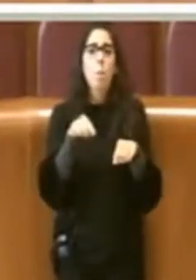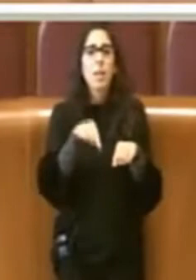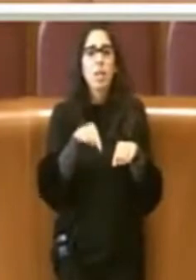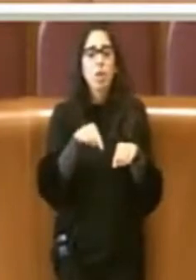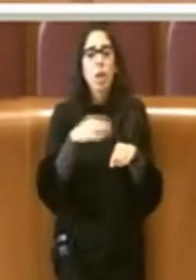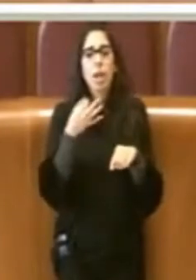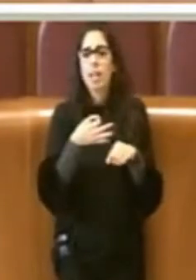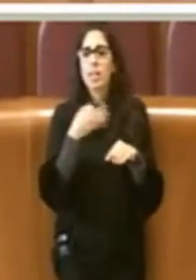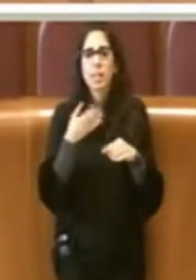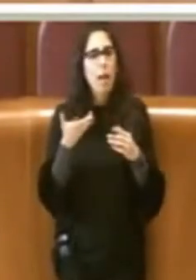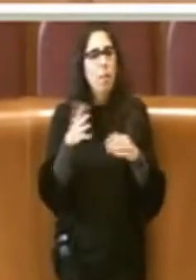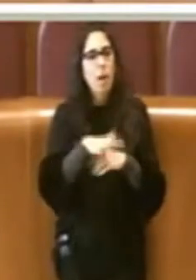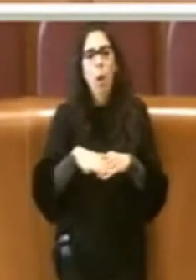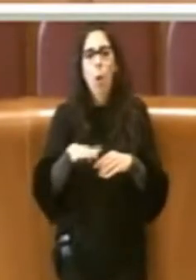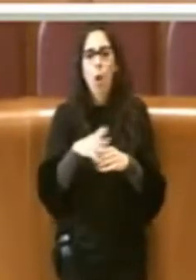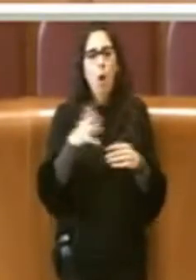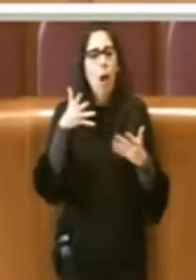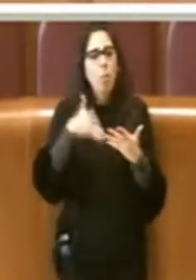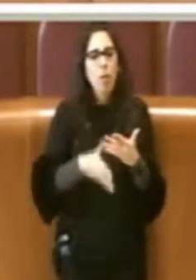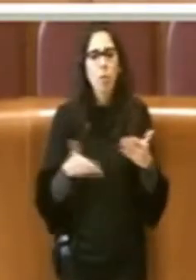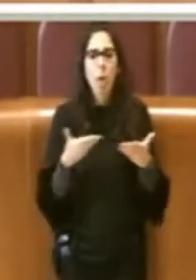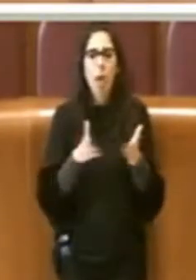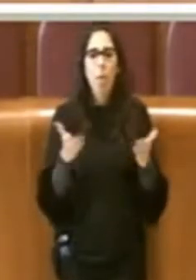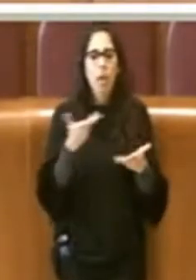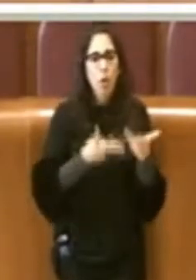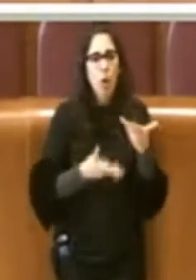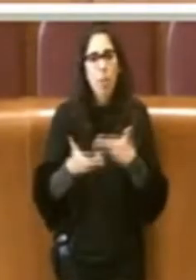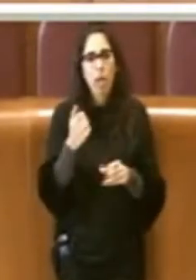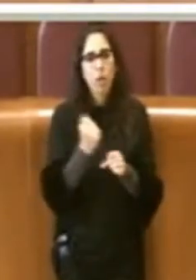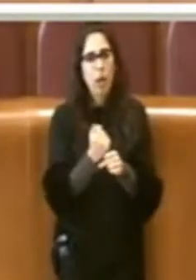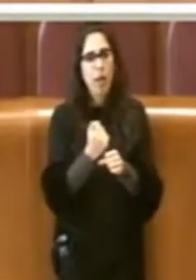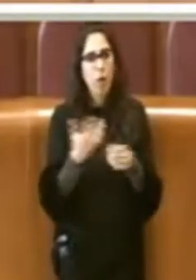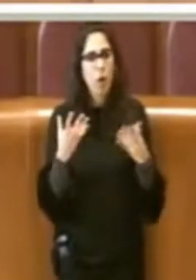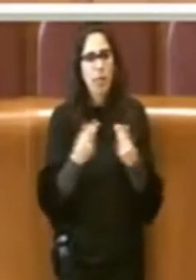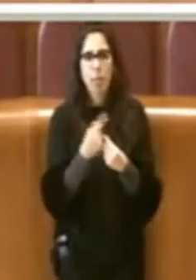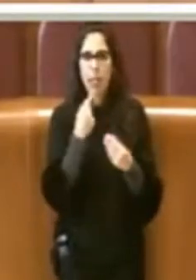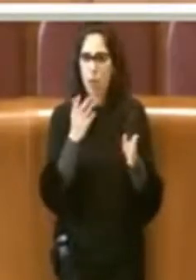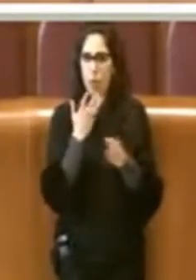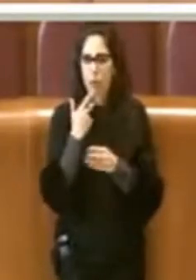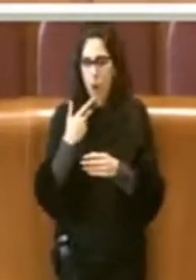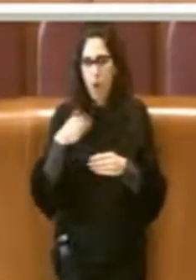aperto di approfondimento e di lavoro per chiunque abbia voglia di farlo. Grazie.